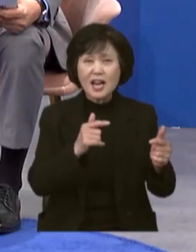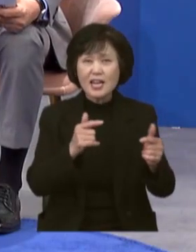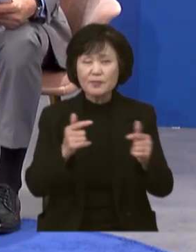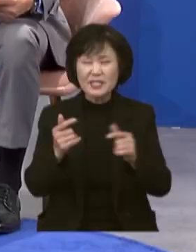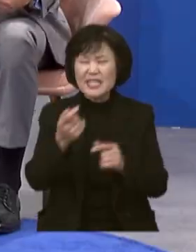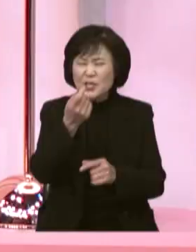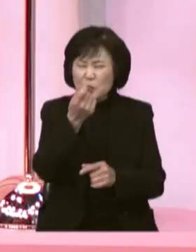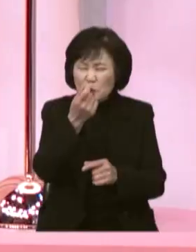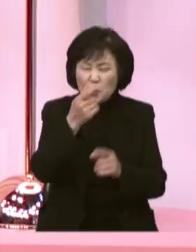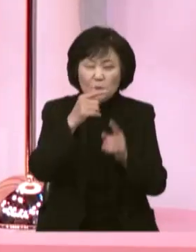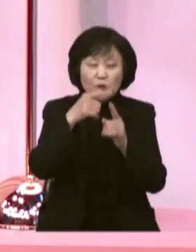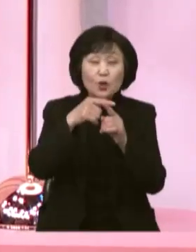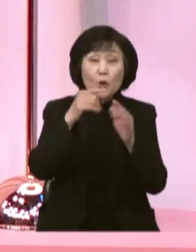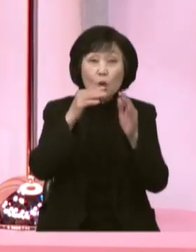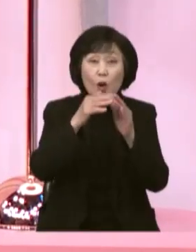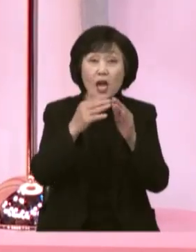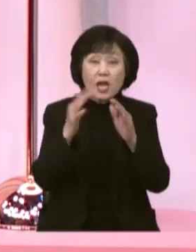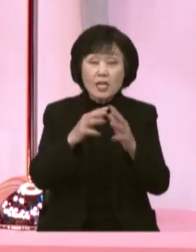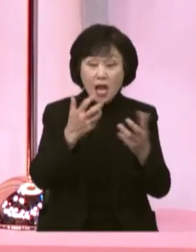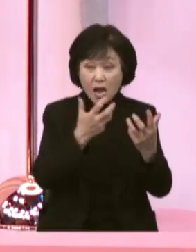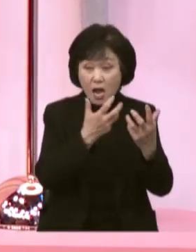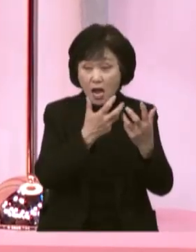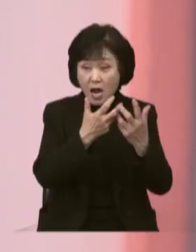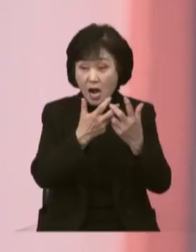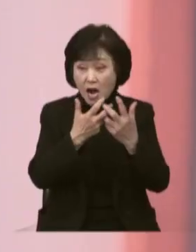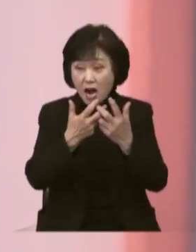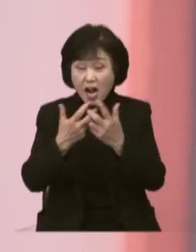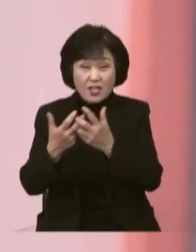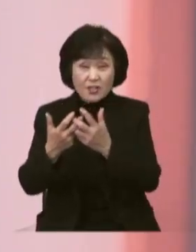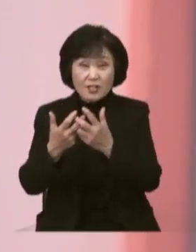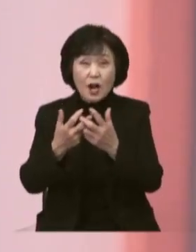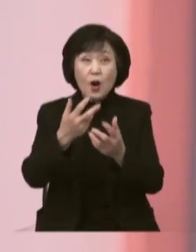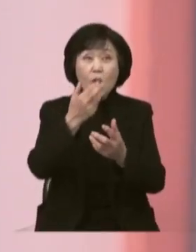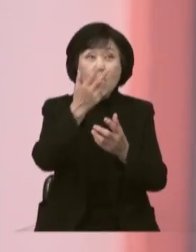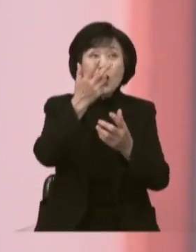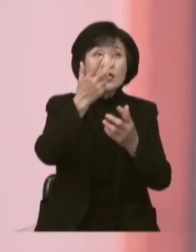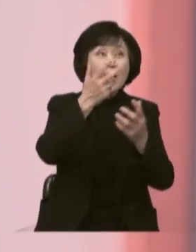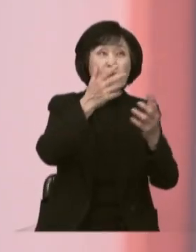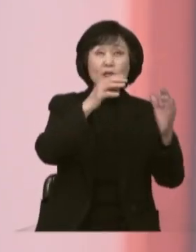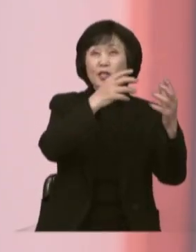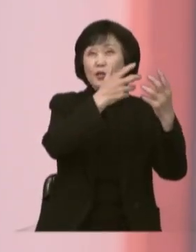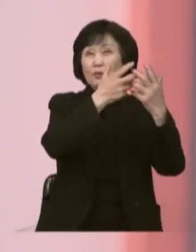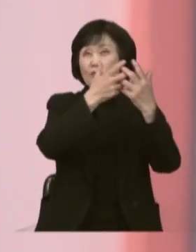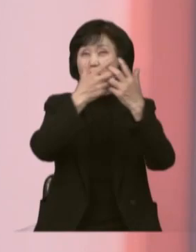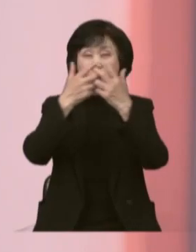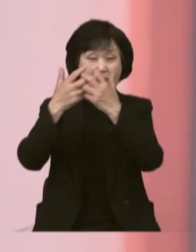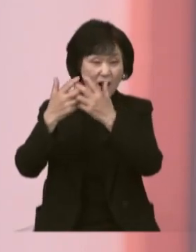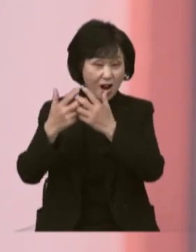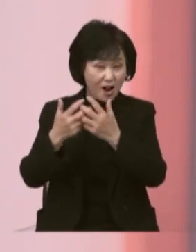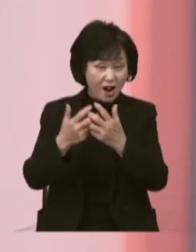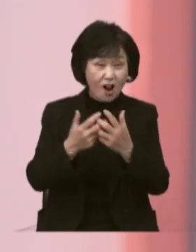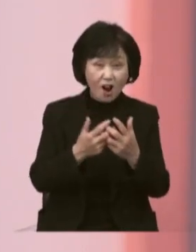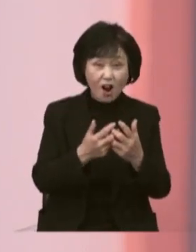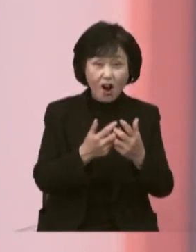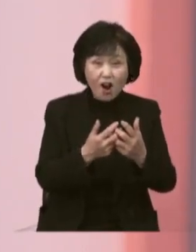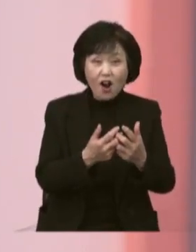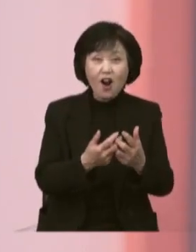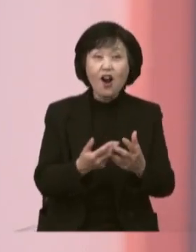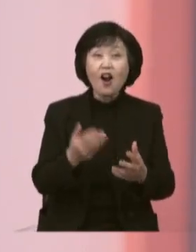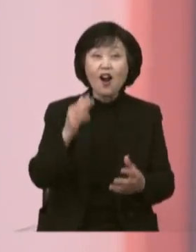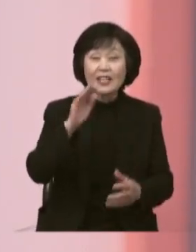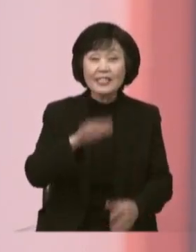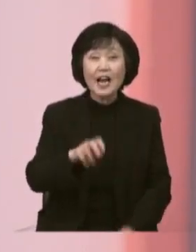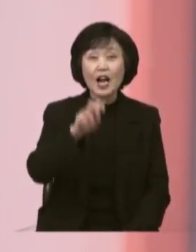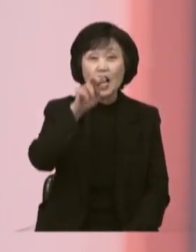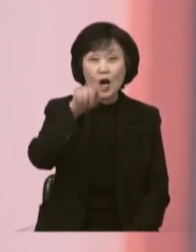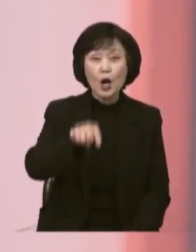인물을 구경해. 어, 그렇지. 아이, 그래갖고 저 연예인들 좀 많이 왔더라고. 아, 그날. 막 찬송가도 하고 뭐